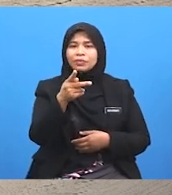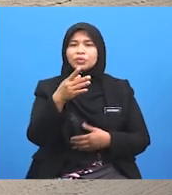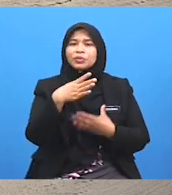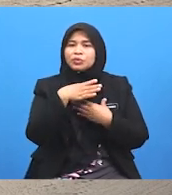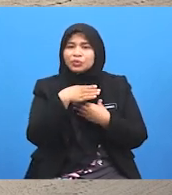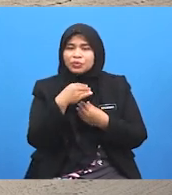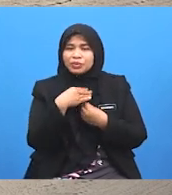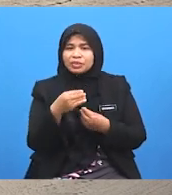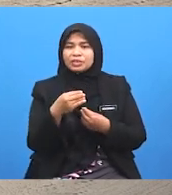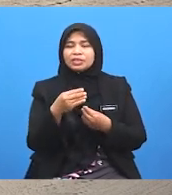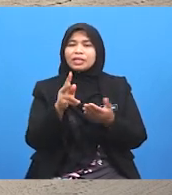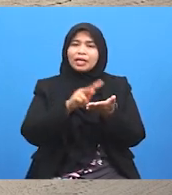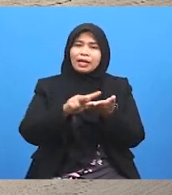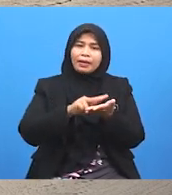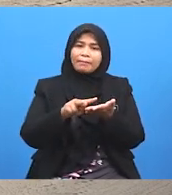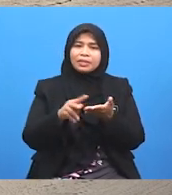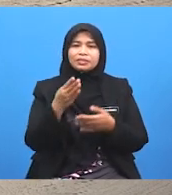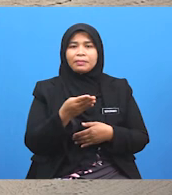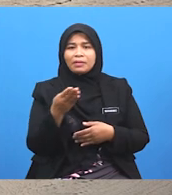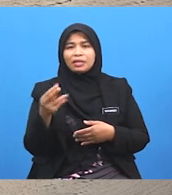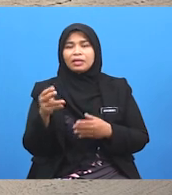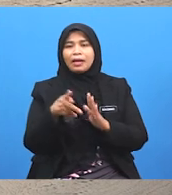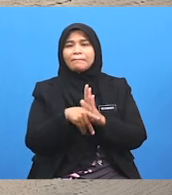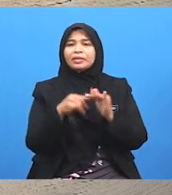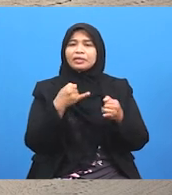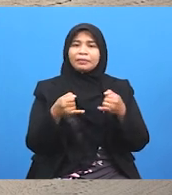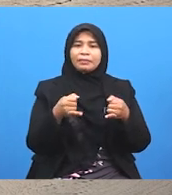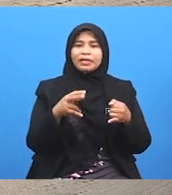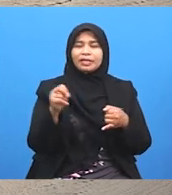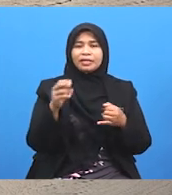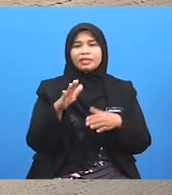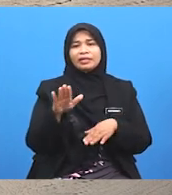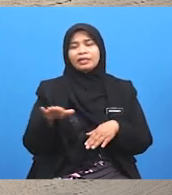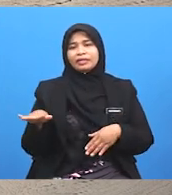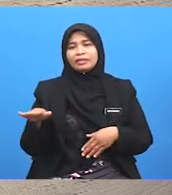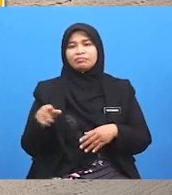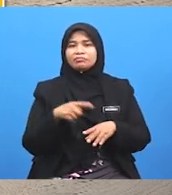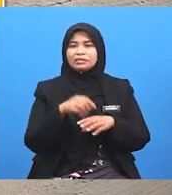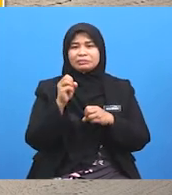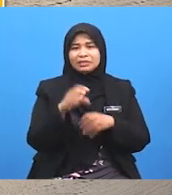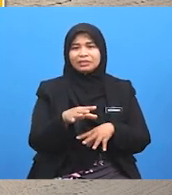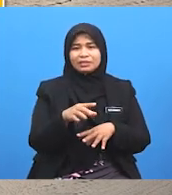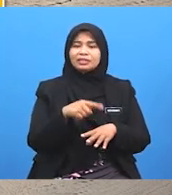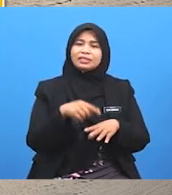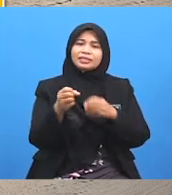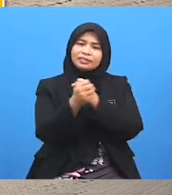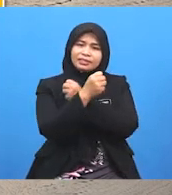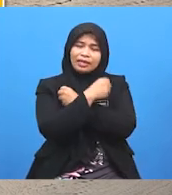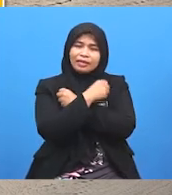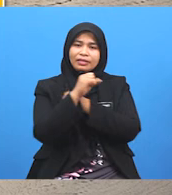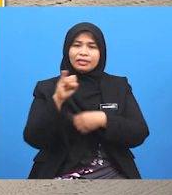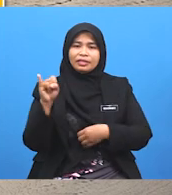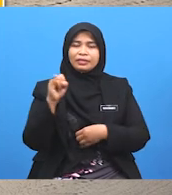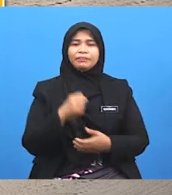Kamu sukarela mengemas barangan permainan adik. Dibenci,